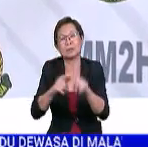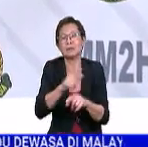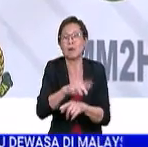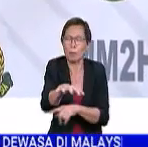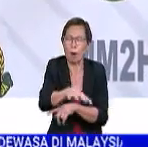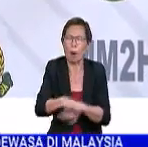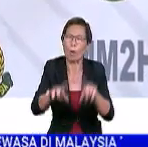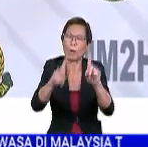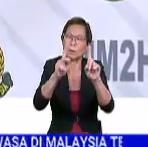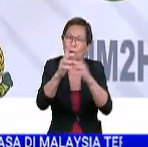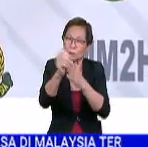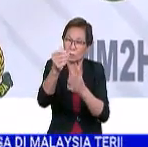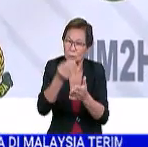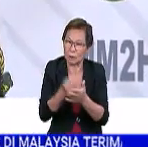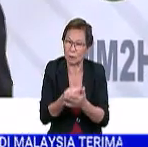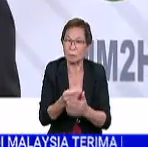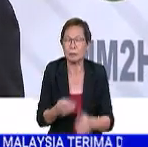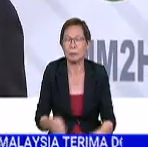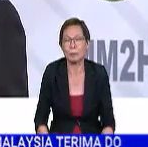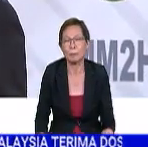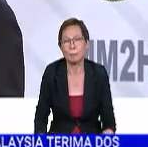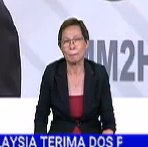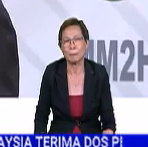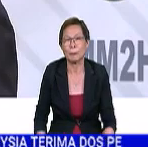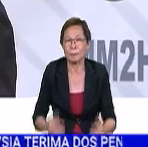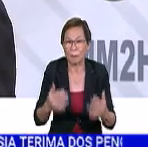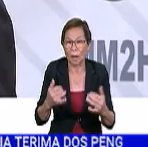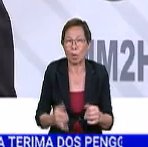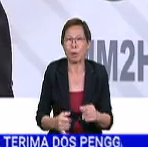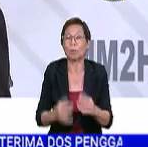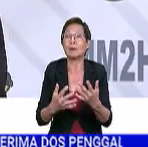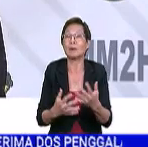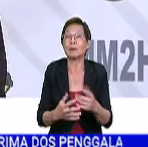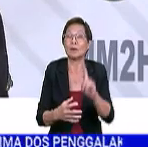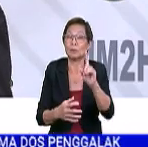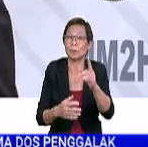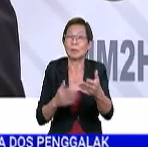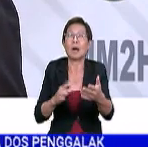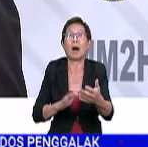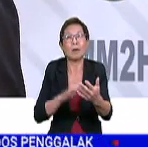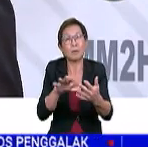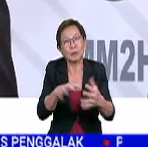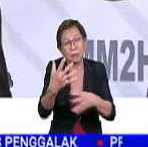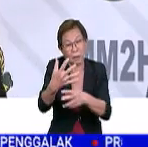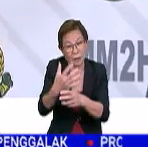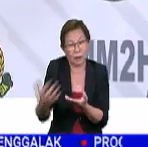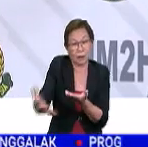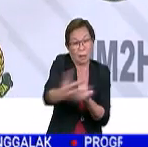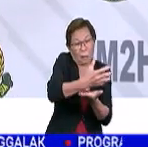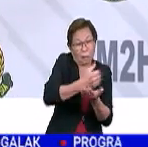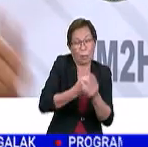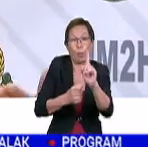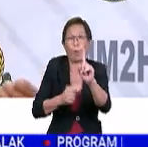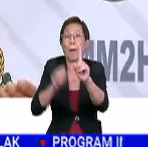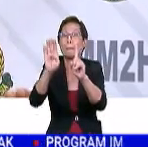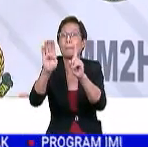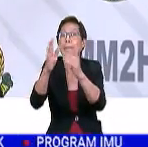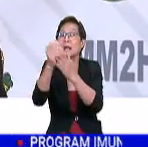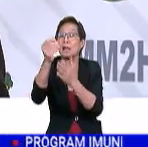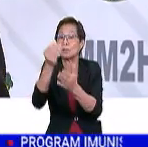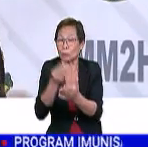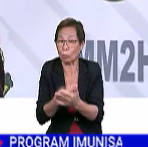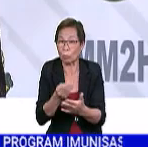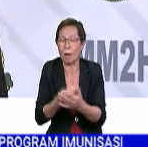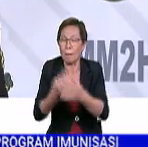So with that we will get about 1B. We will touch 1B. Itu yang kita nak. Bezanya daripada